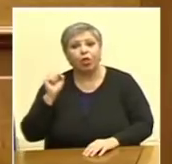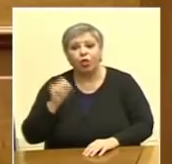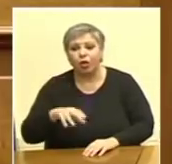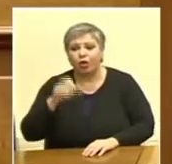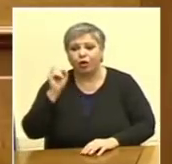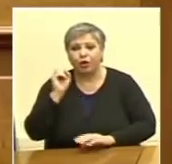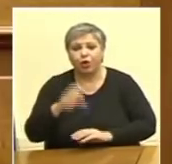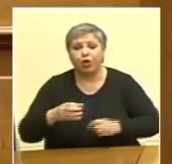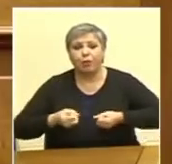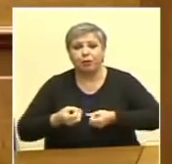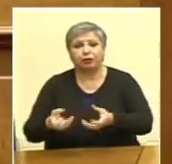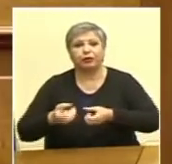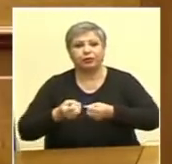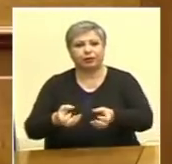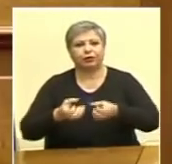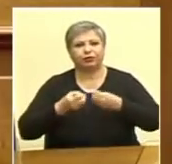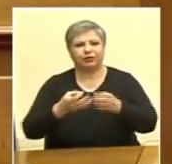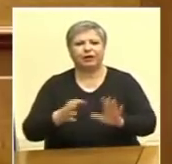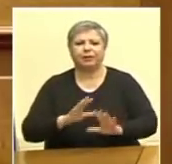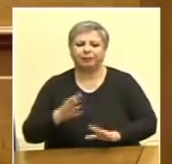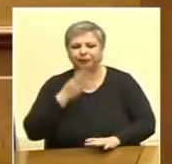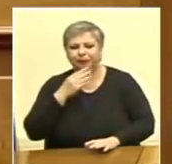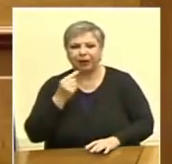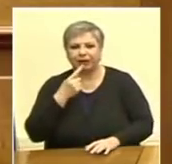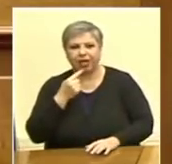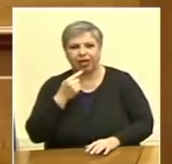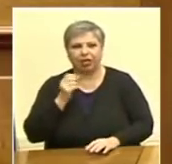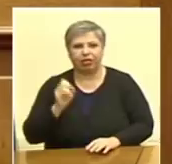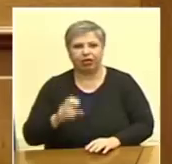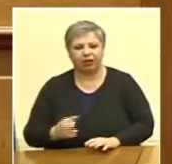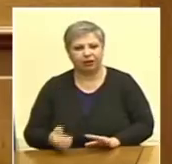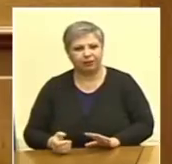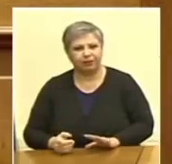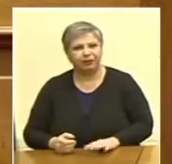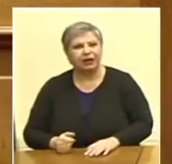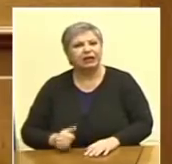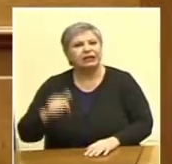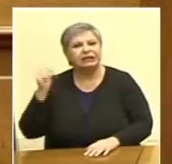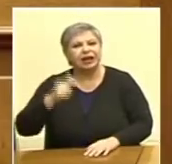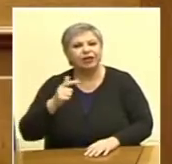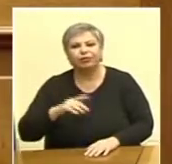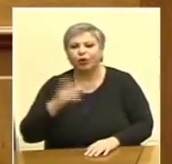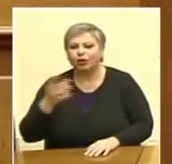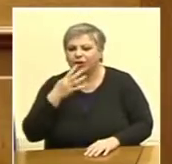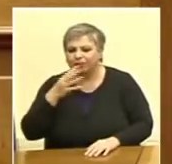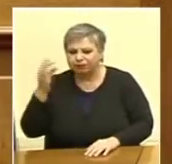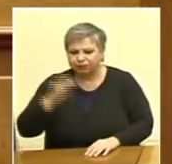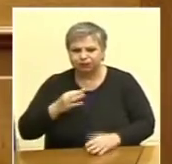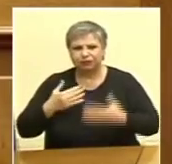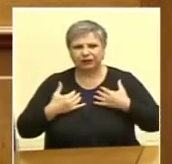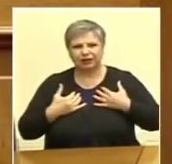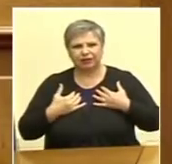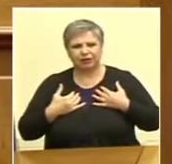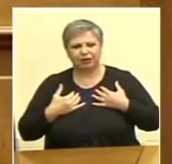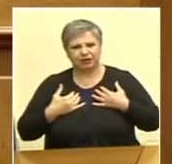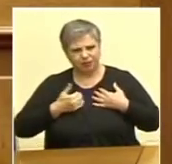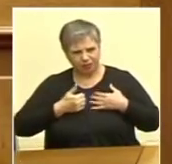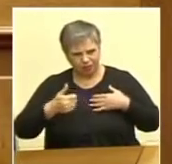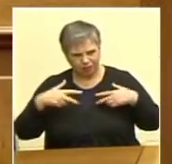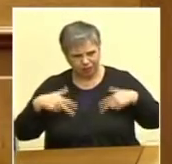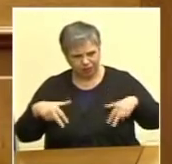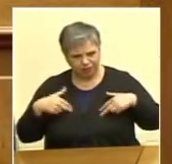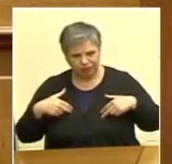Προσβλητικό όχι απέναντι στην κυβέρνηση, αλλά απέναντι στους πολίτες αυτής της χώρας, που